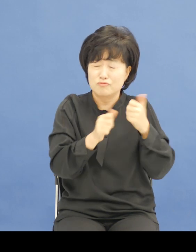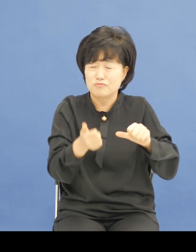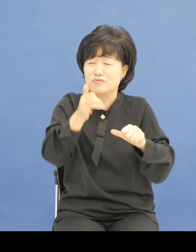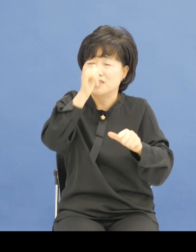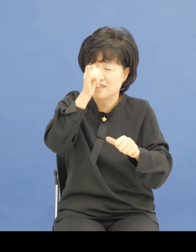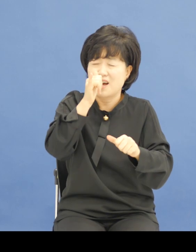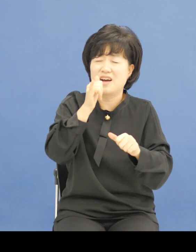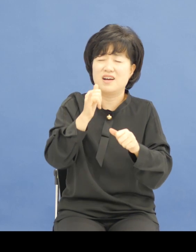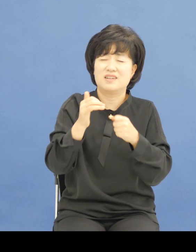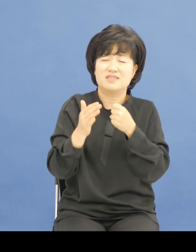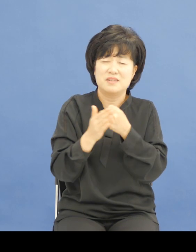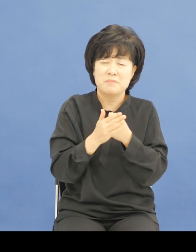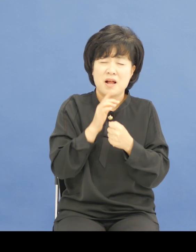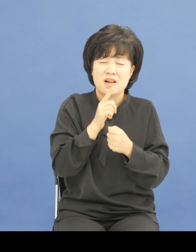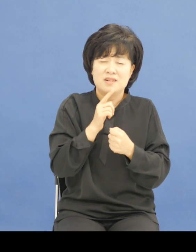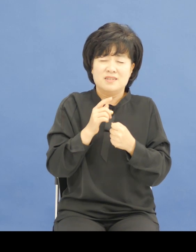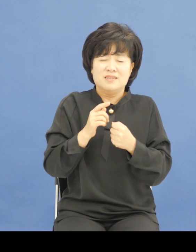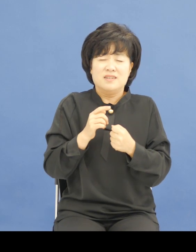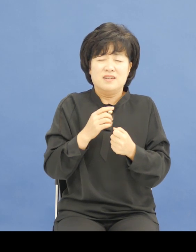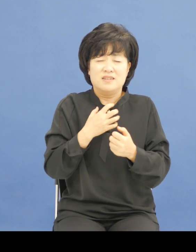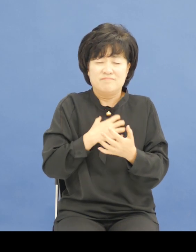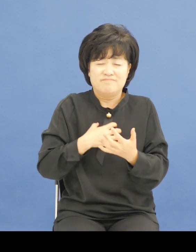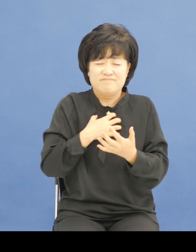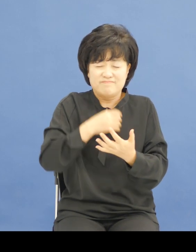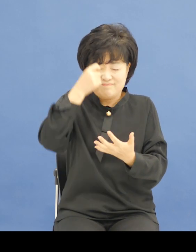처음으로 울면서 막 기도를 하고